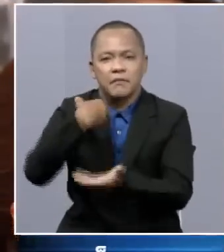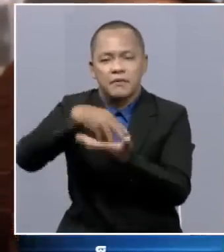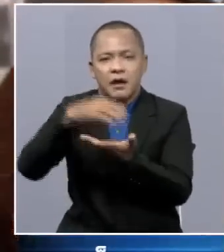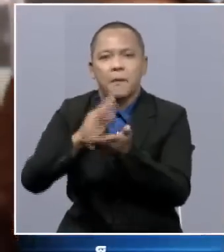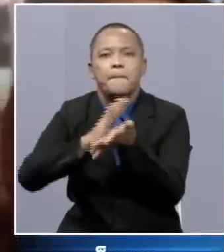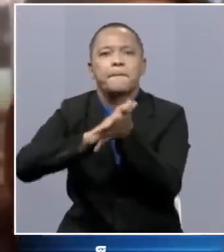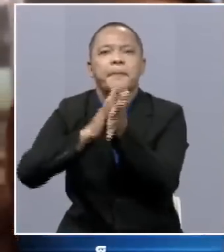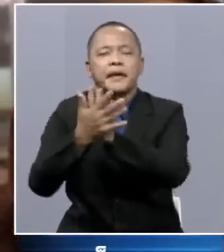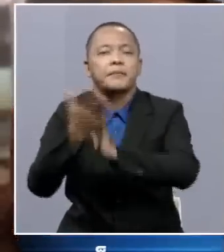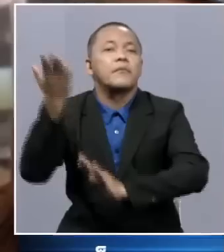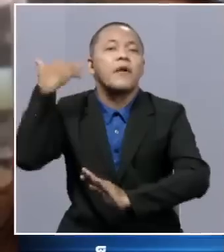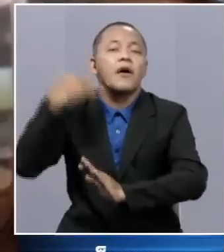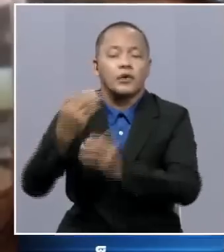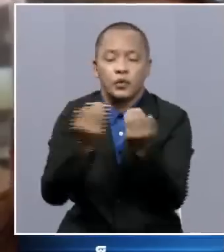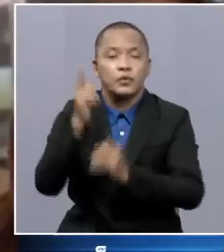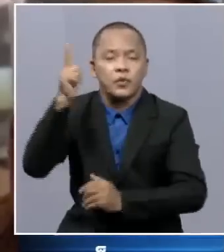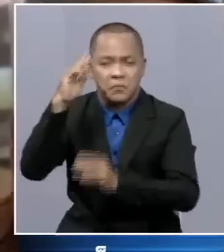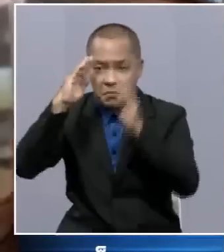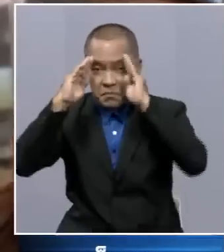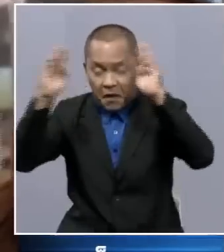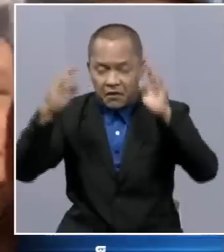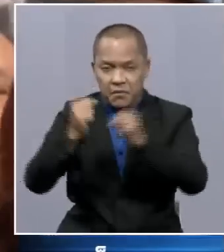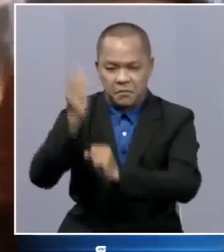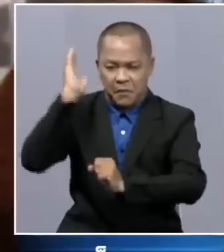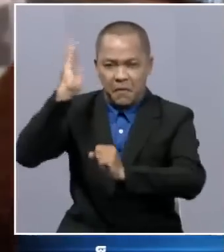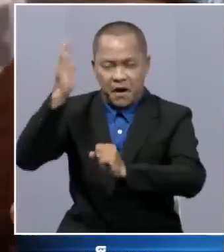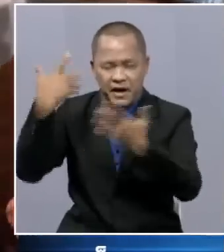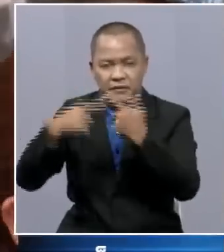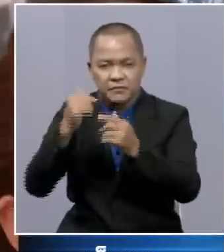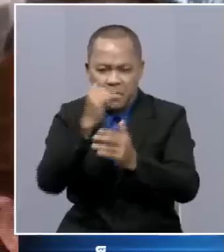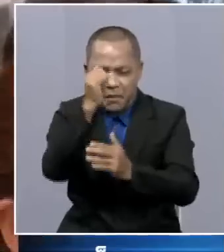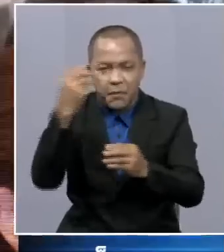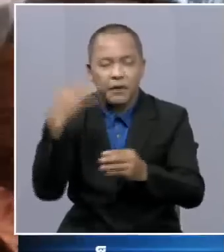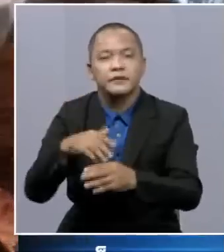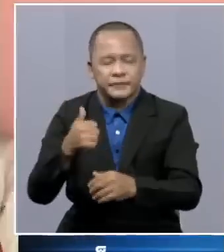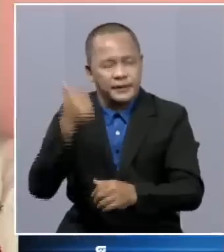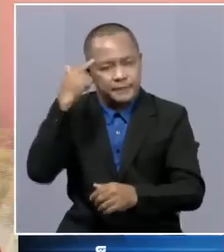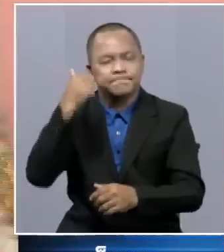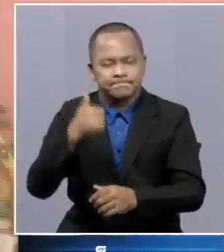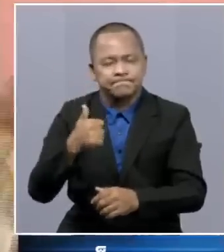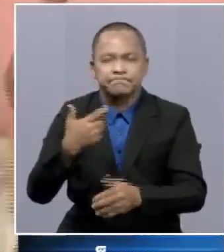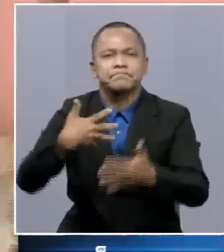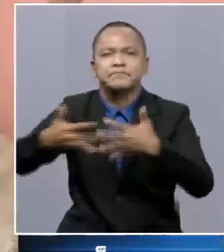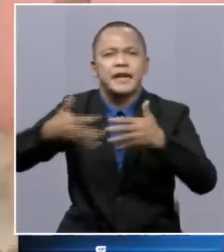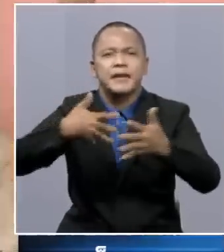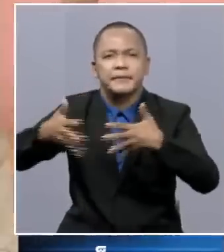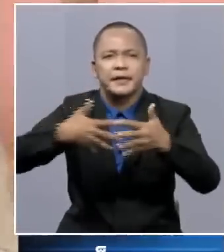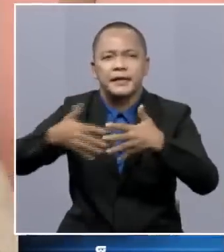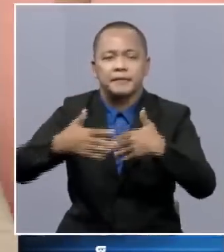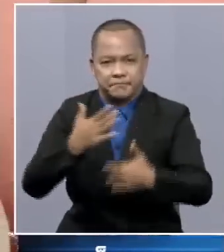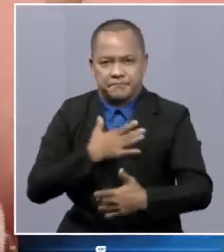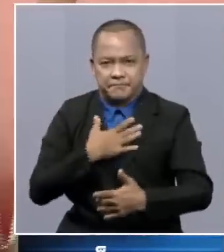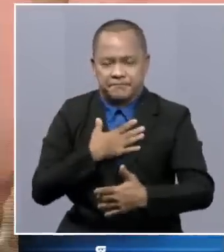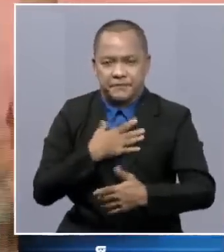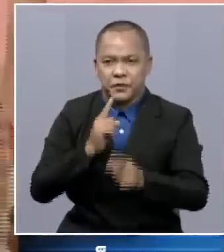าก็ต้องเปลี่ยนไปเลยอย่างก่อนหน้านี้คุณอุ๊งอิ๊งเนี่ยก็มีประสบการณ์เคยขึ้นเวทีปราศัยมาก็หลายครั้งแล้วคุณอุ๊งอิ๊งบอกว่าก็คงไม่เป็นไรหรอกเพราะว่าตัวเ